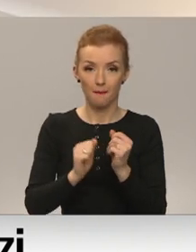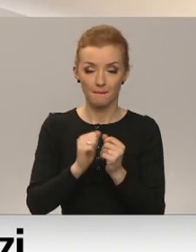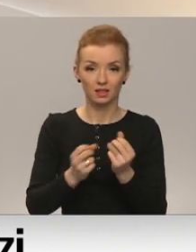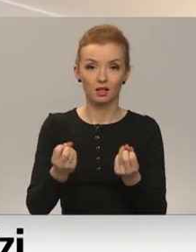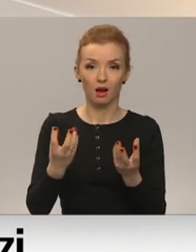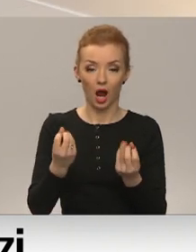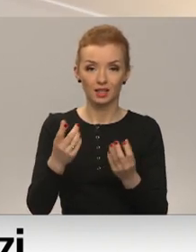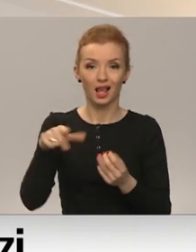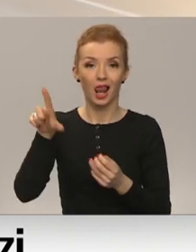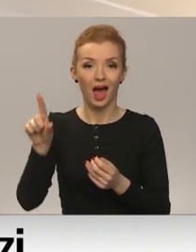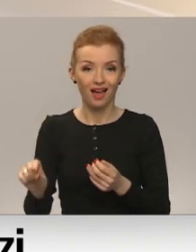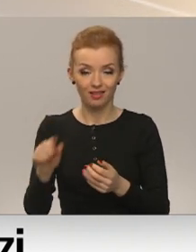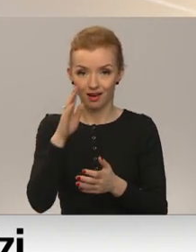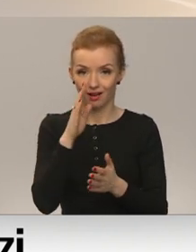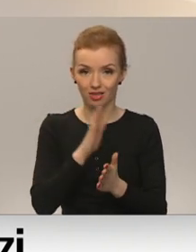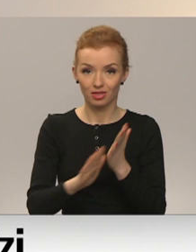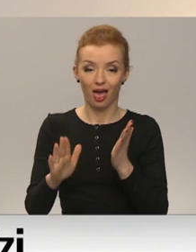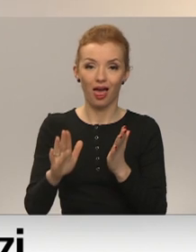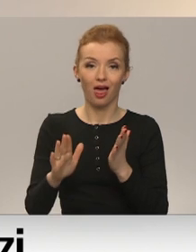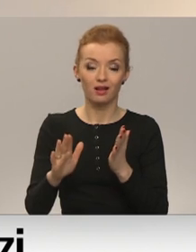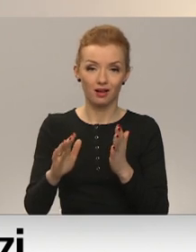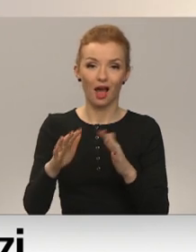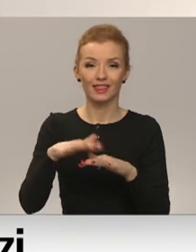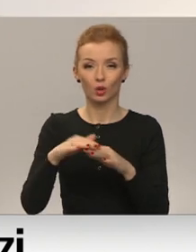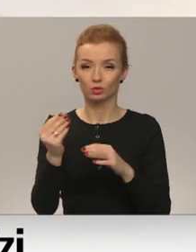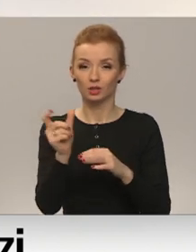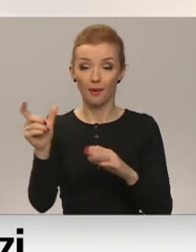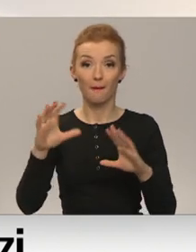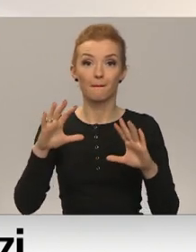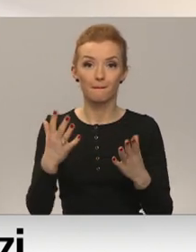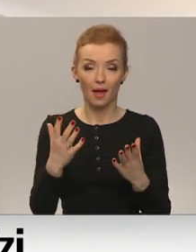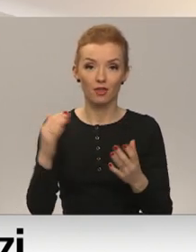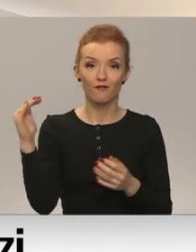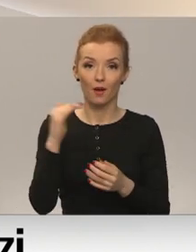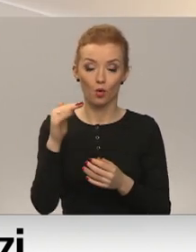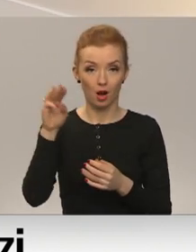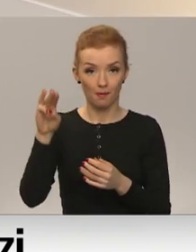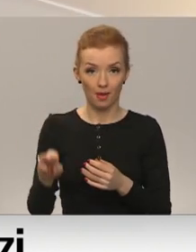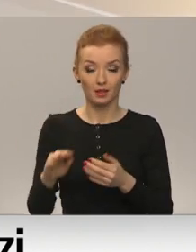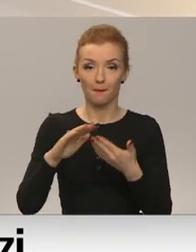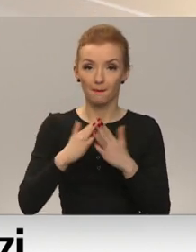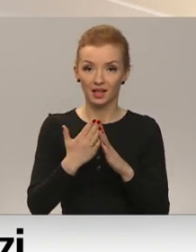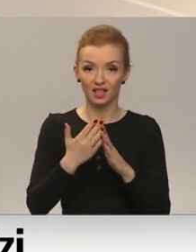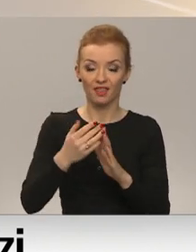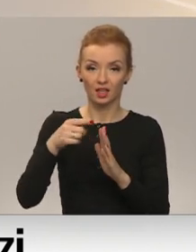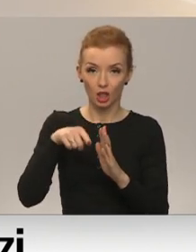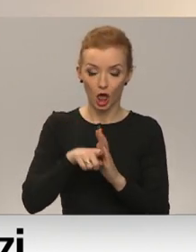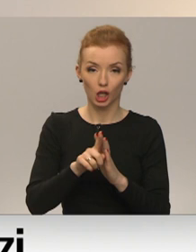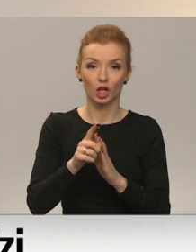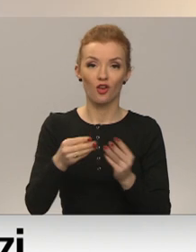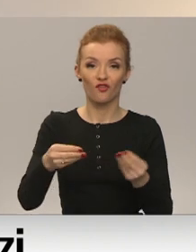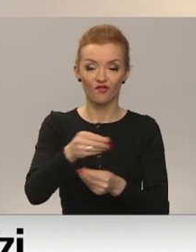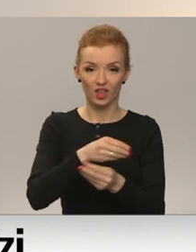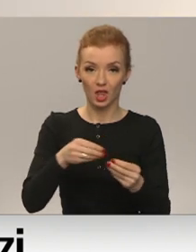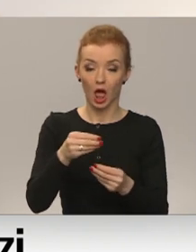gāzi lētāku nekā ir biržā, bet uz februāri pilsētas iekšējie finansiālie resursi